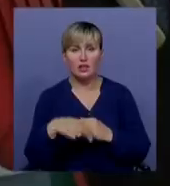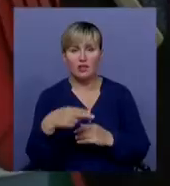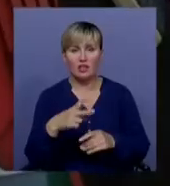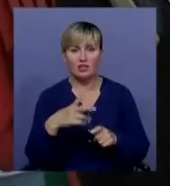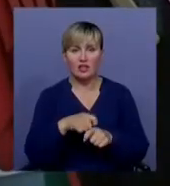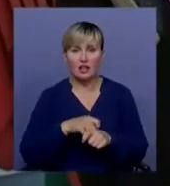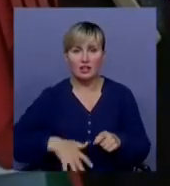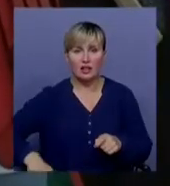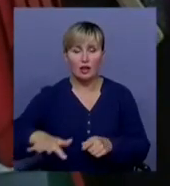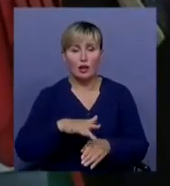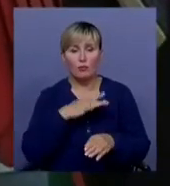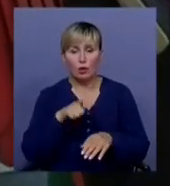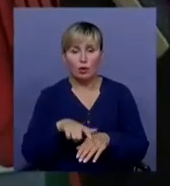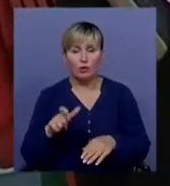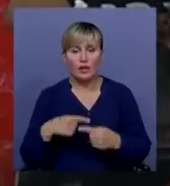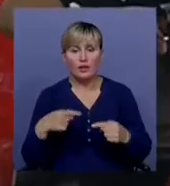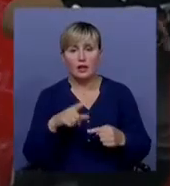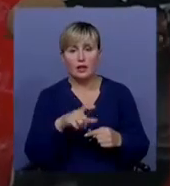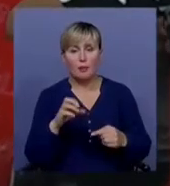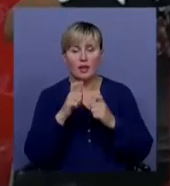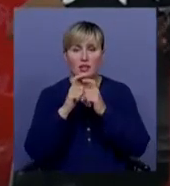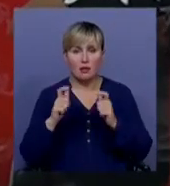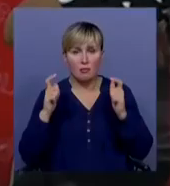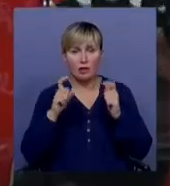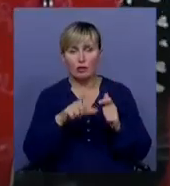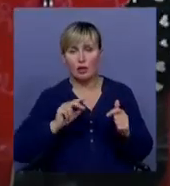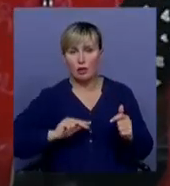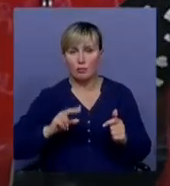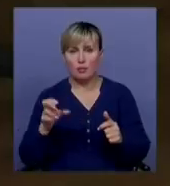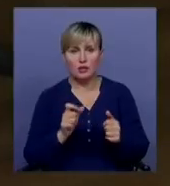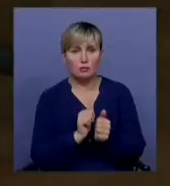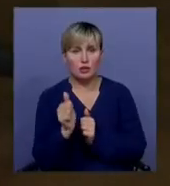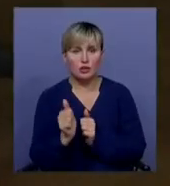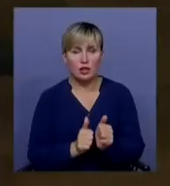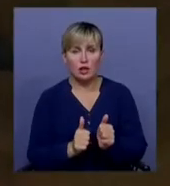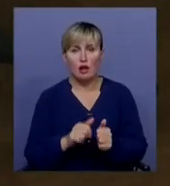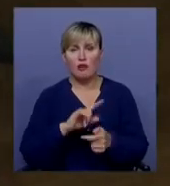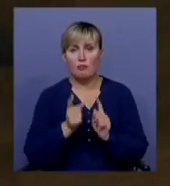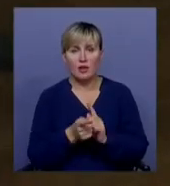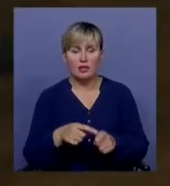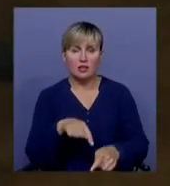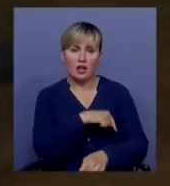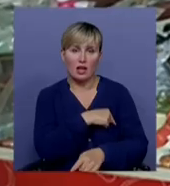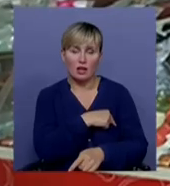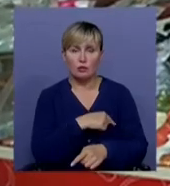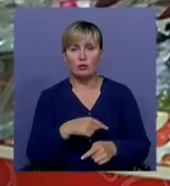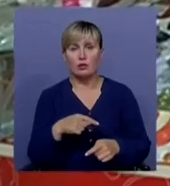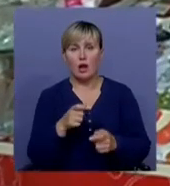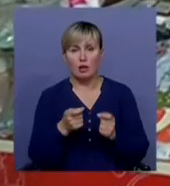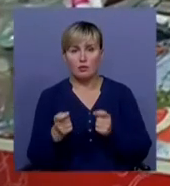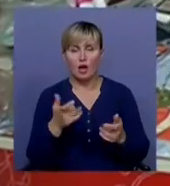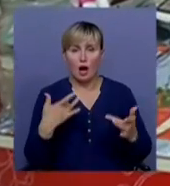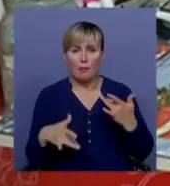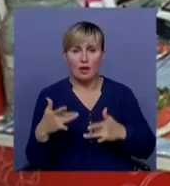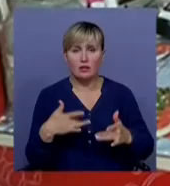квадратных метров полно людей. Некоторые клиенты без масок, персонал работает без перчаток, а вместо тепловизора – градусник. Администратор